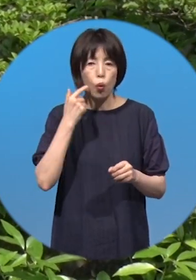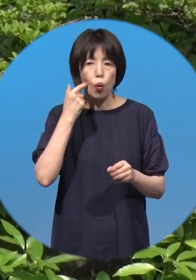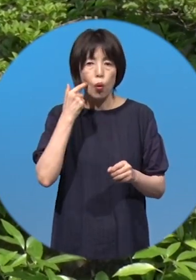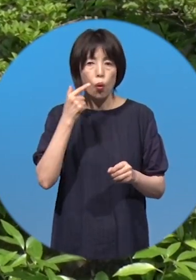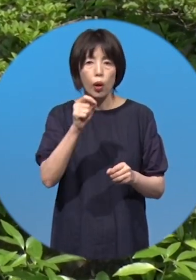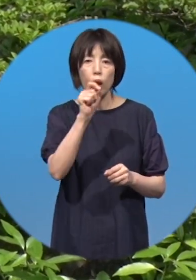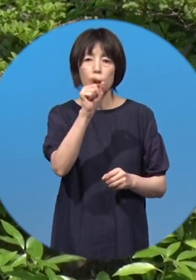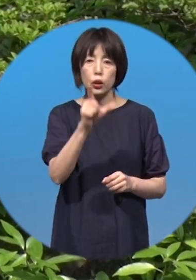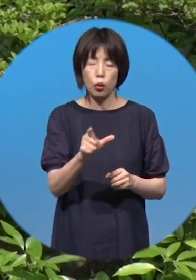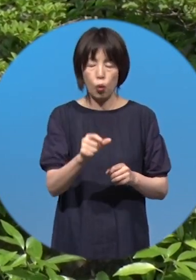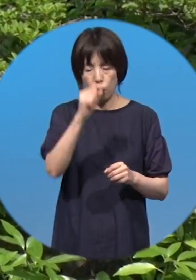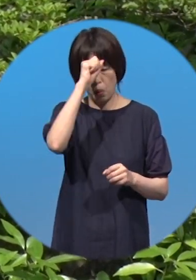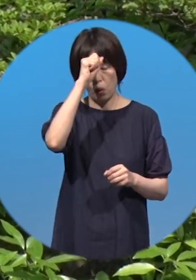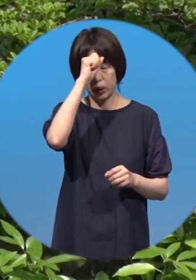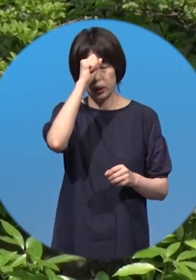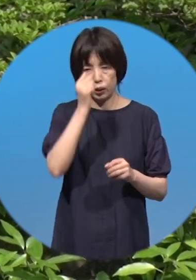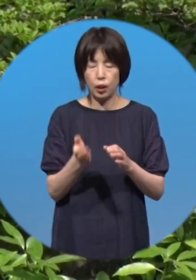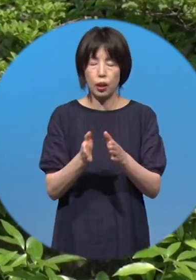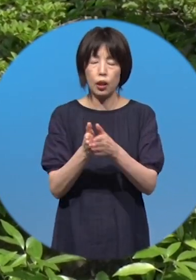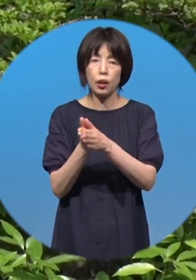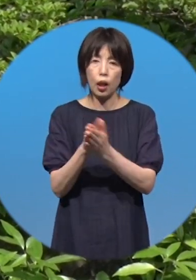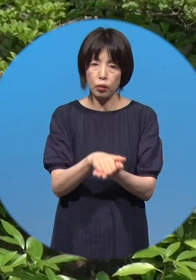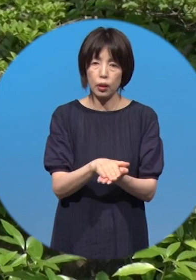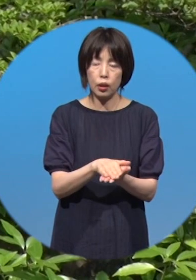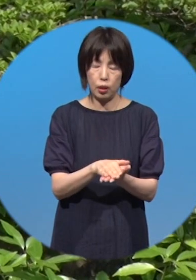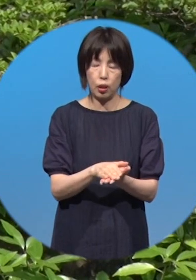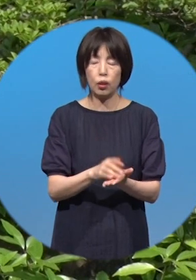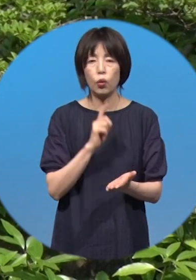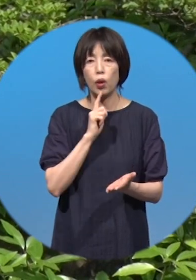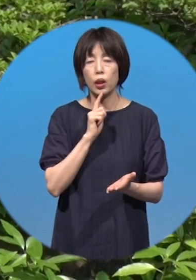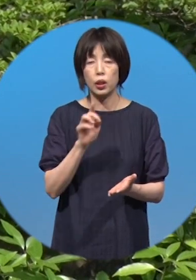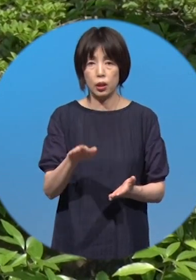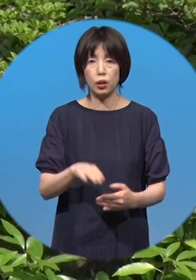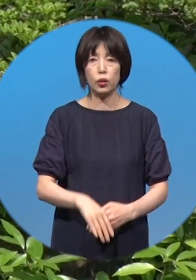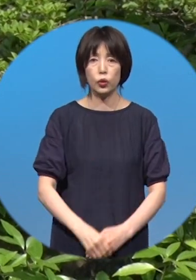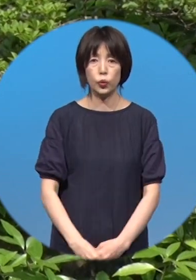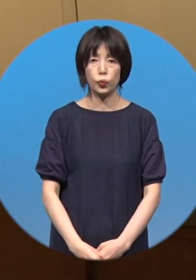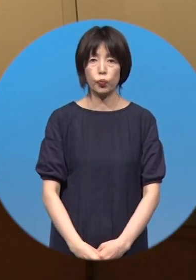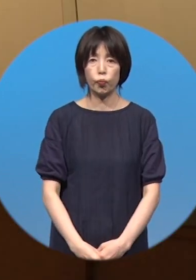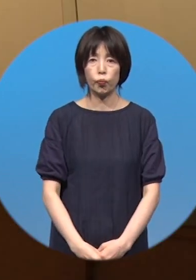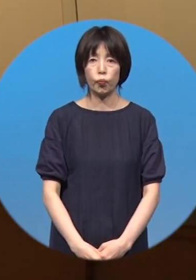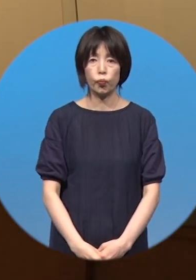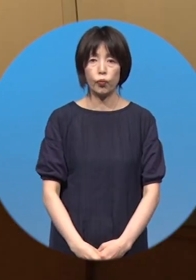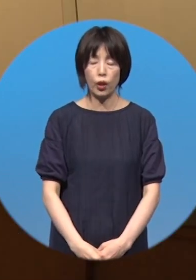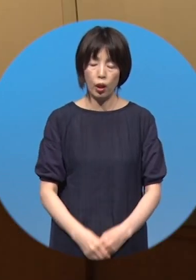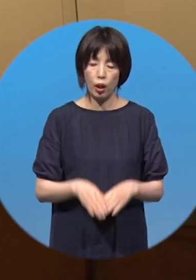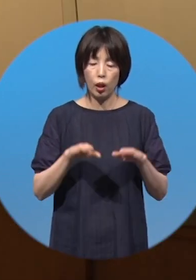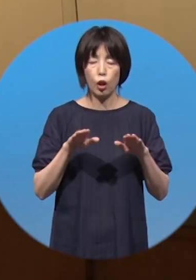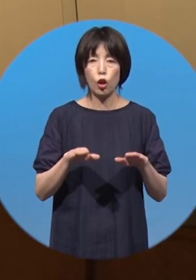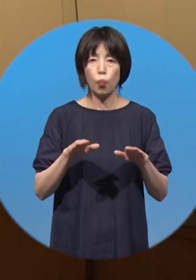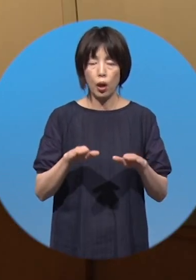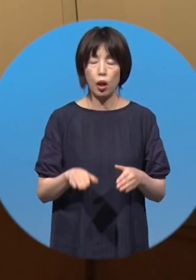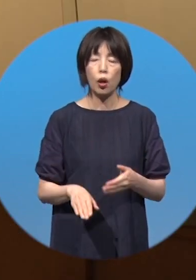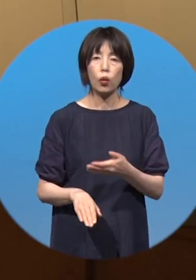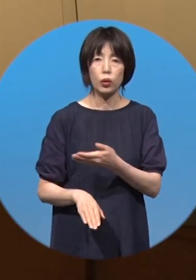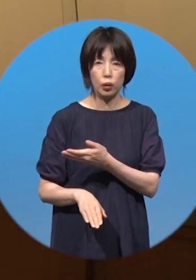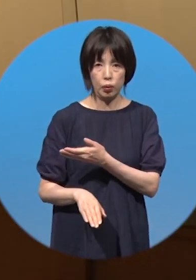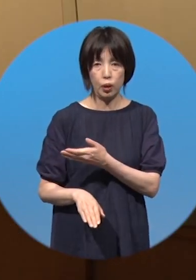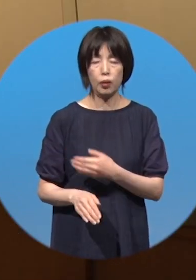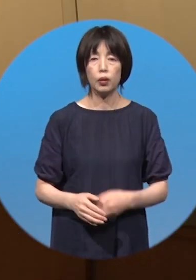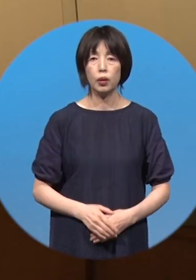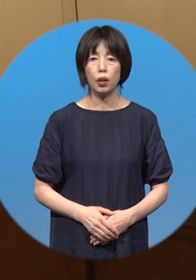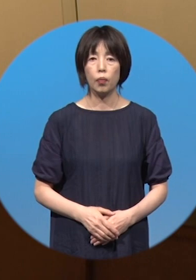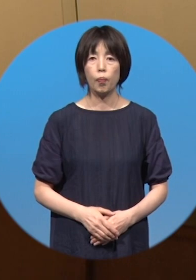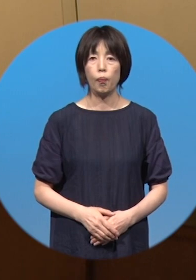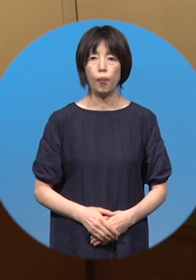で病のために、亡くなったという反省を送っております。現在寺島クランド邸では